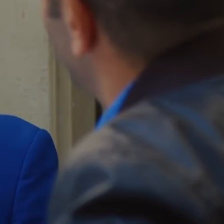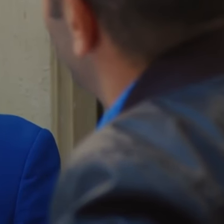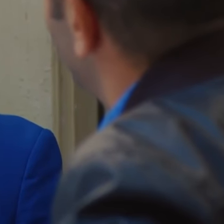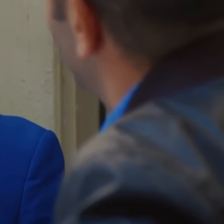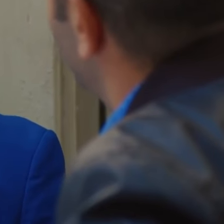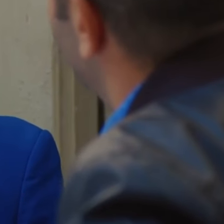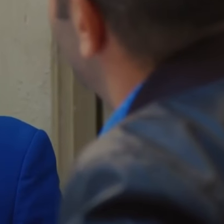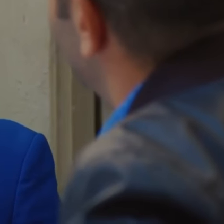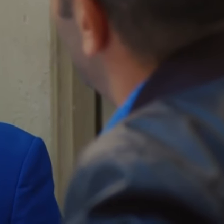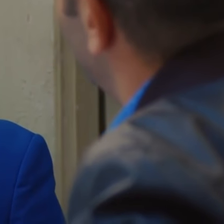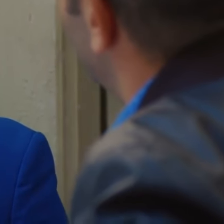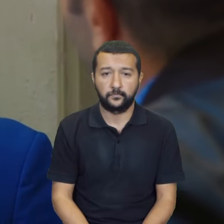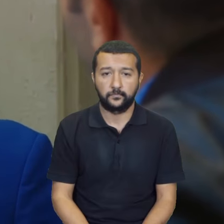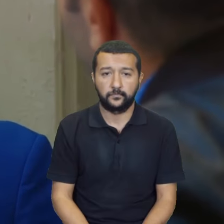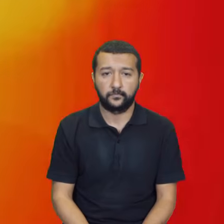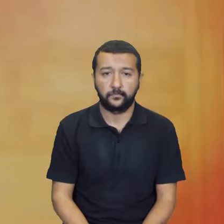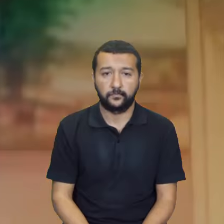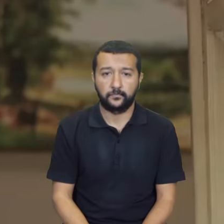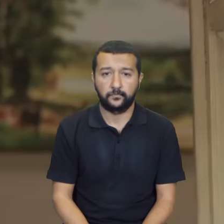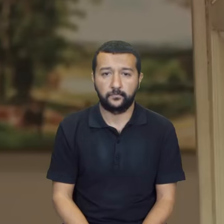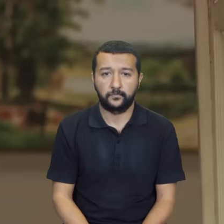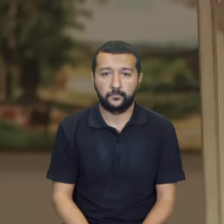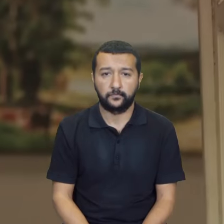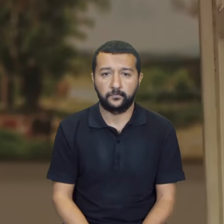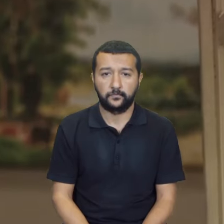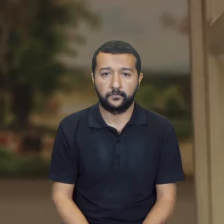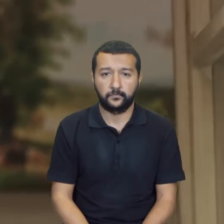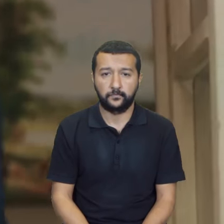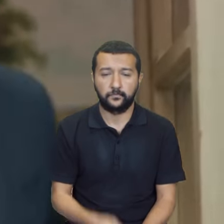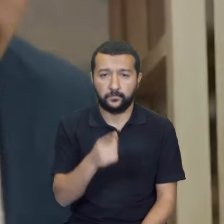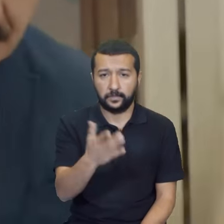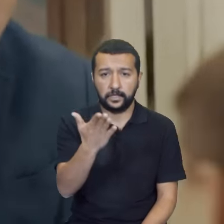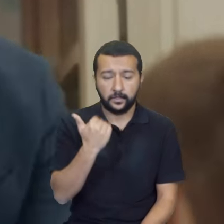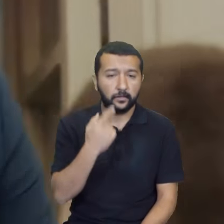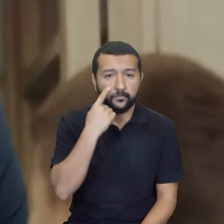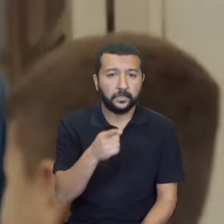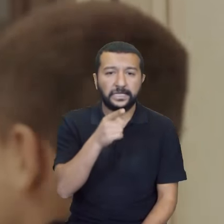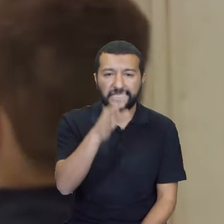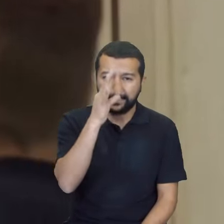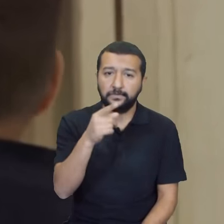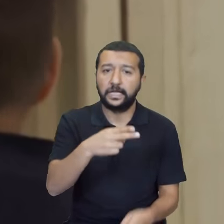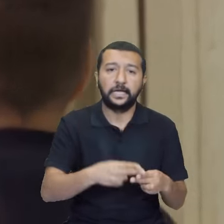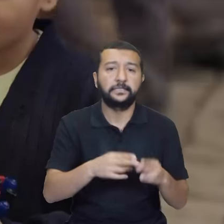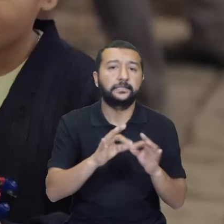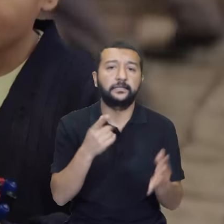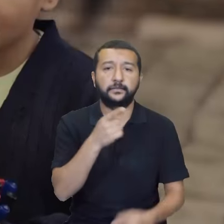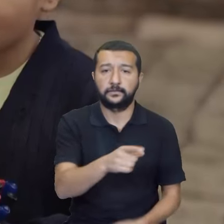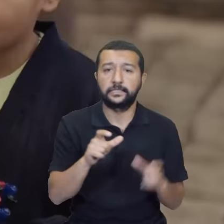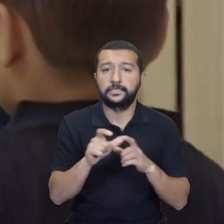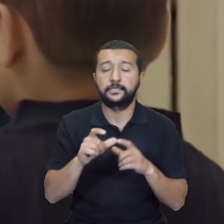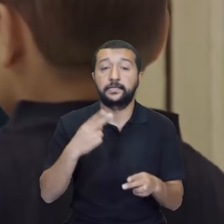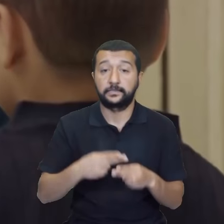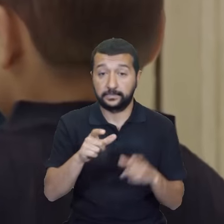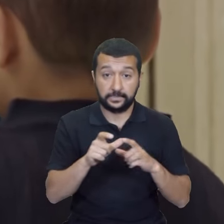Yüzüne bakıp gözlerini ileriye dikti, anımsıyor. Ver bakalım oğlum. Kimsin sen, adın ne?